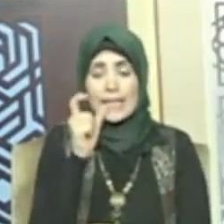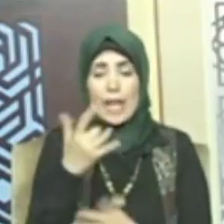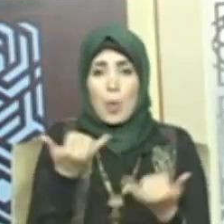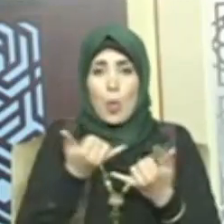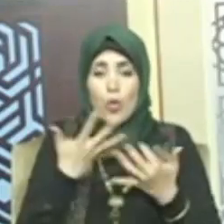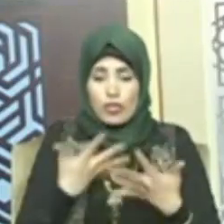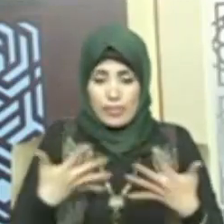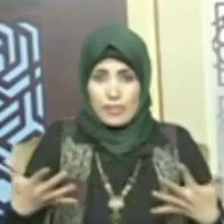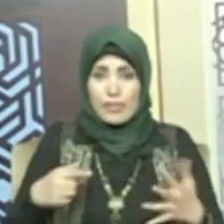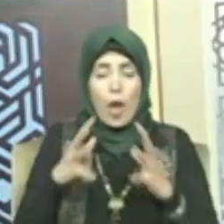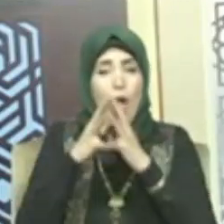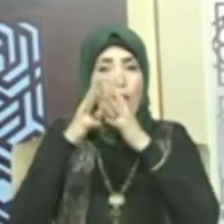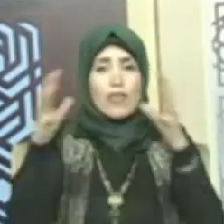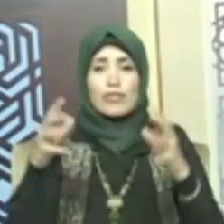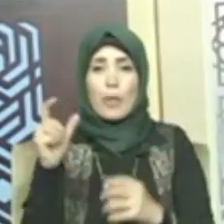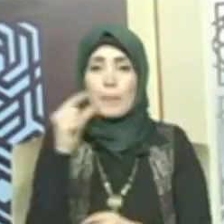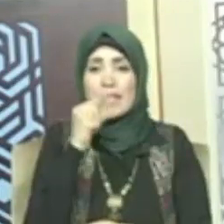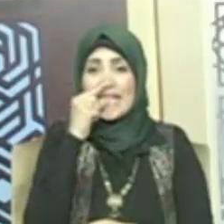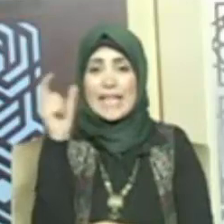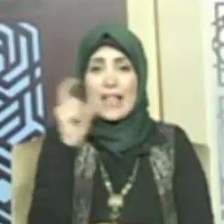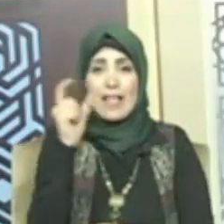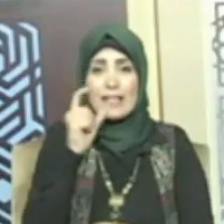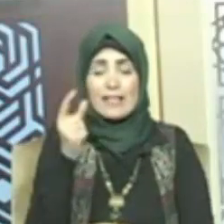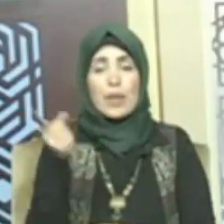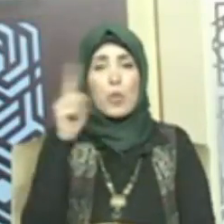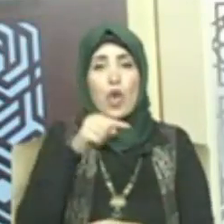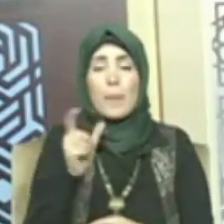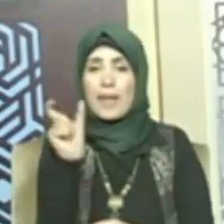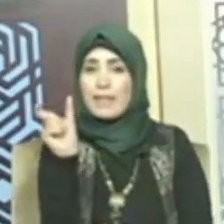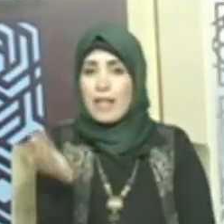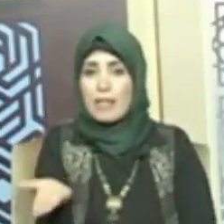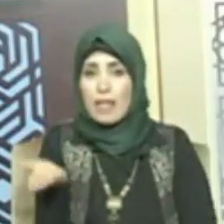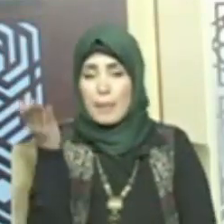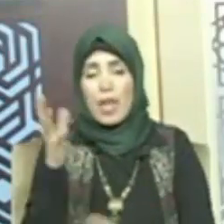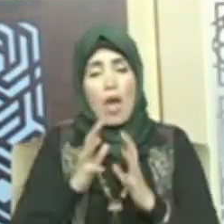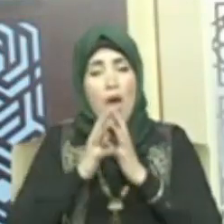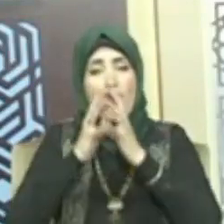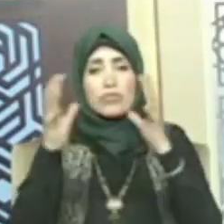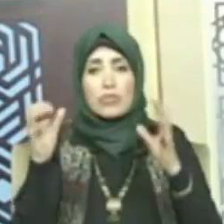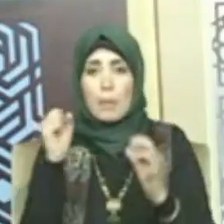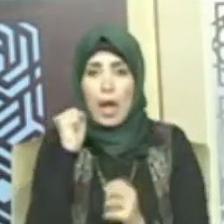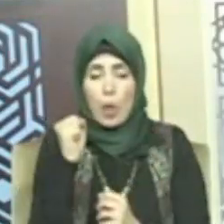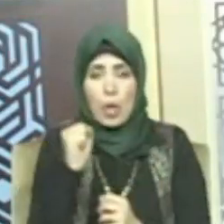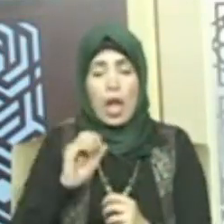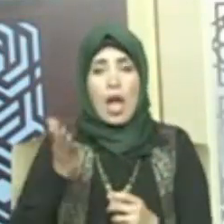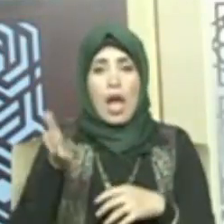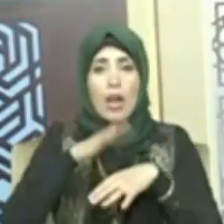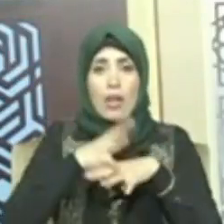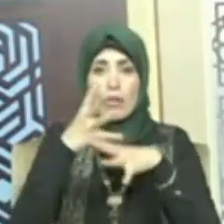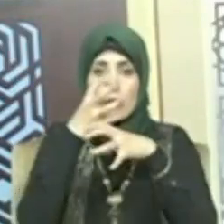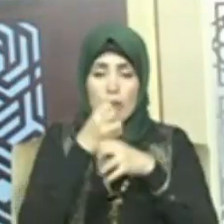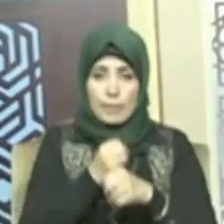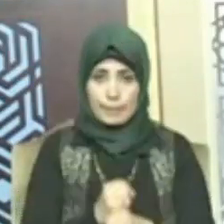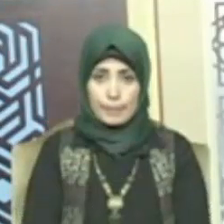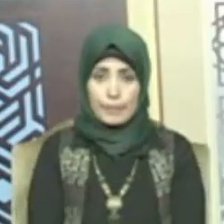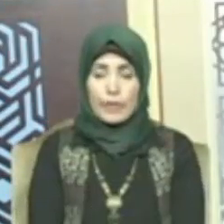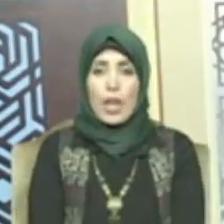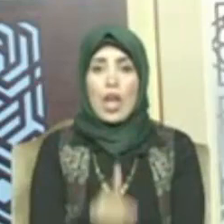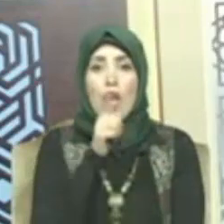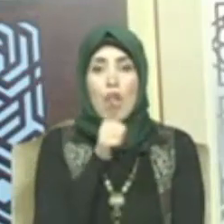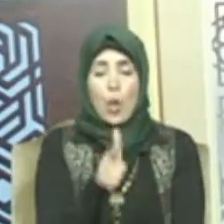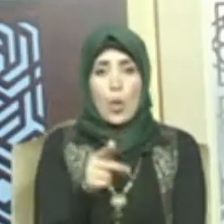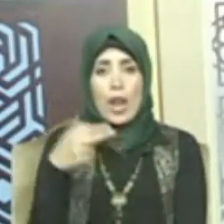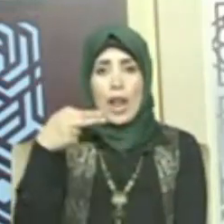الإسلام وعظمة نبي الإسلام عليه الصلاة والسلام. يقول سيدنا